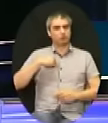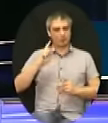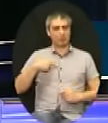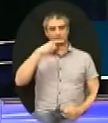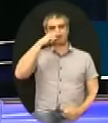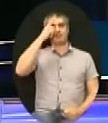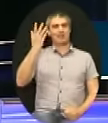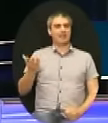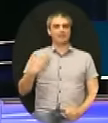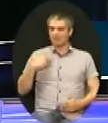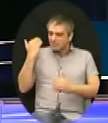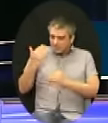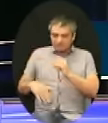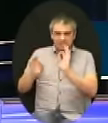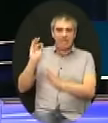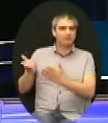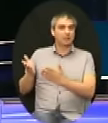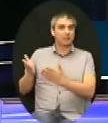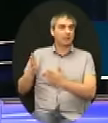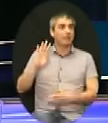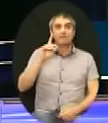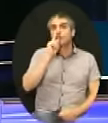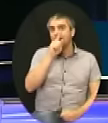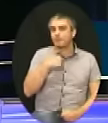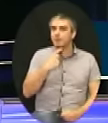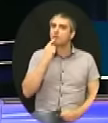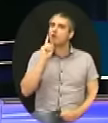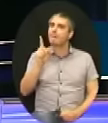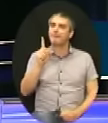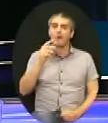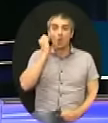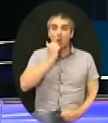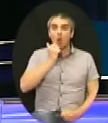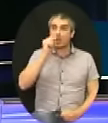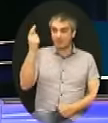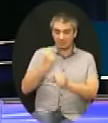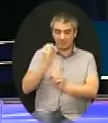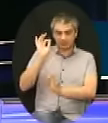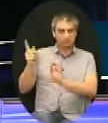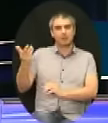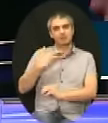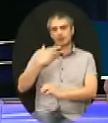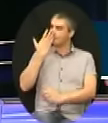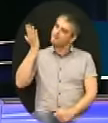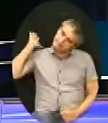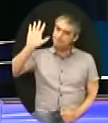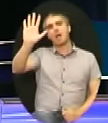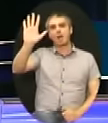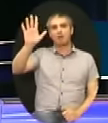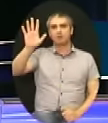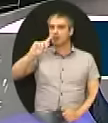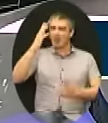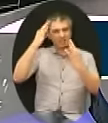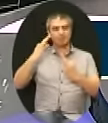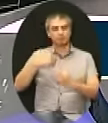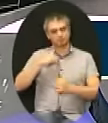להיות גאים בה, בואו נפסיק את ההסתה, ולך נתניהו אנחנו אומרים, כל יום שאתה תעשה הסתה, אתה תקבל אותנו בפרצוף, לא בנימוס